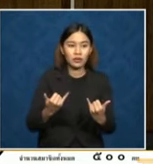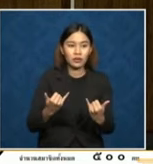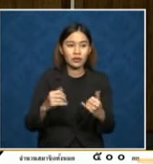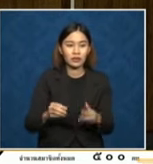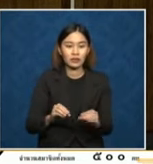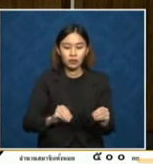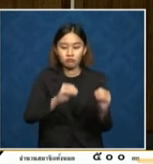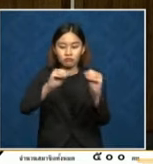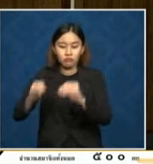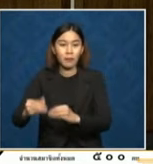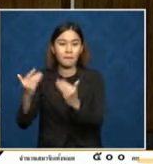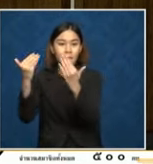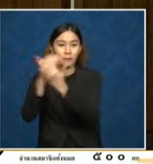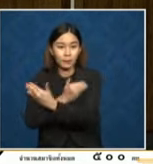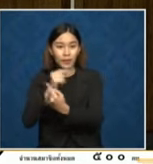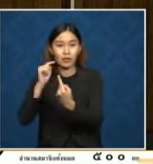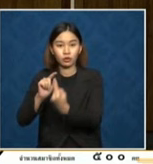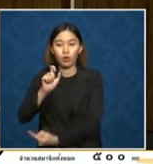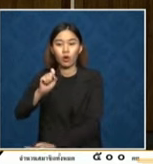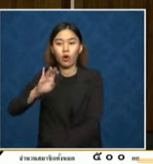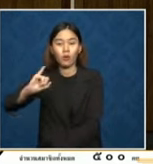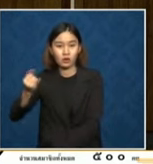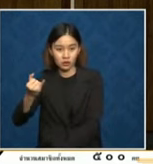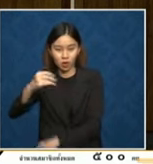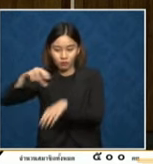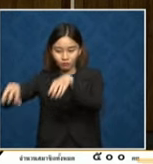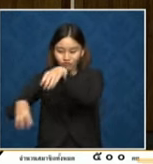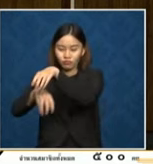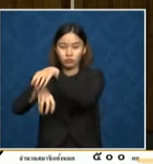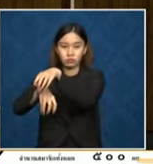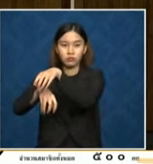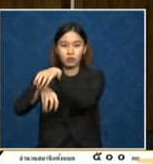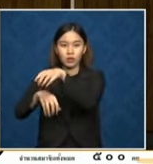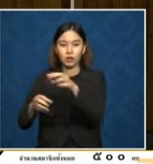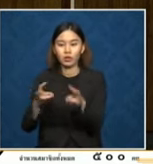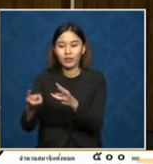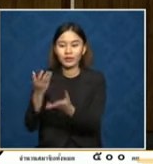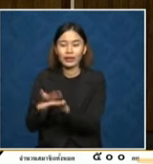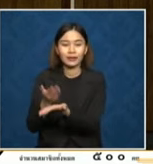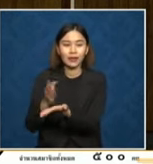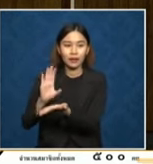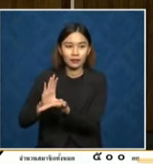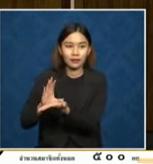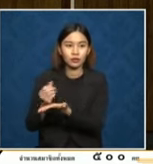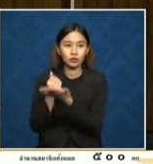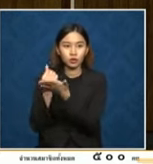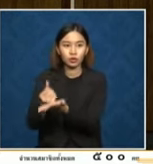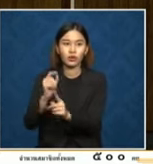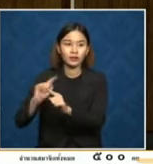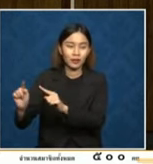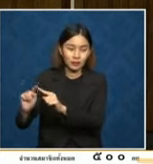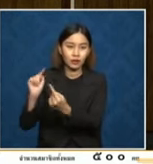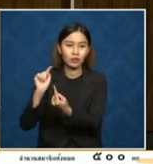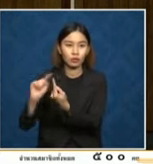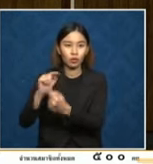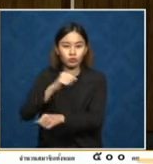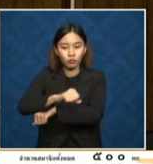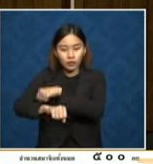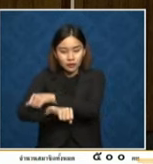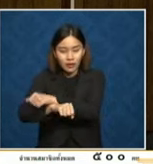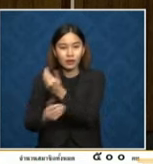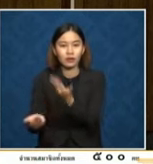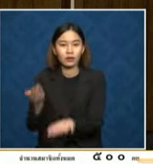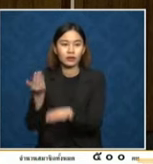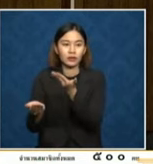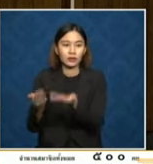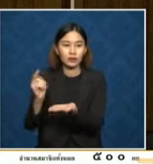ไปอยู่ในส่วนขององค์การบริหารส่วนจังหวัดนะครับการที่จะใช้เงินสมทบนะครับไปก่อสร้างหรือว่